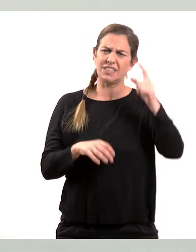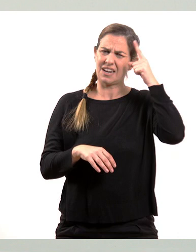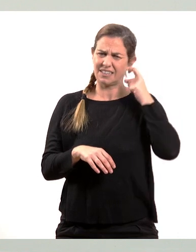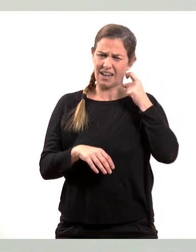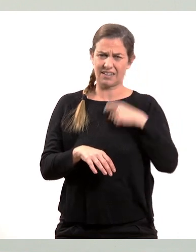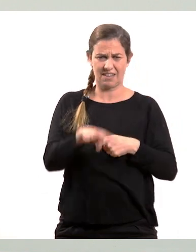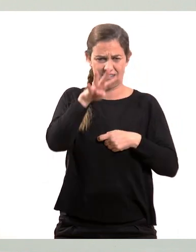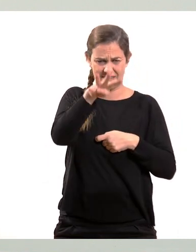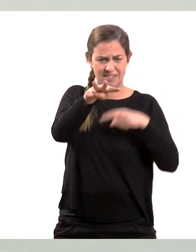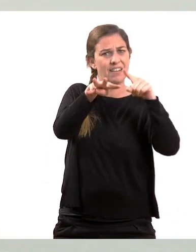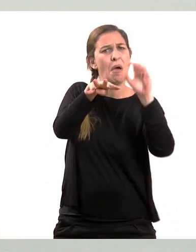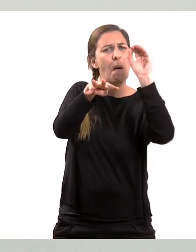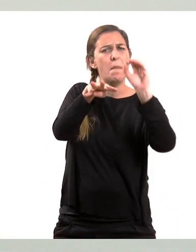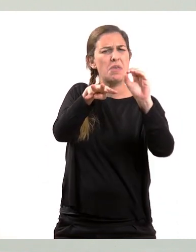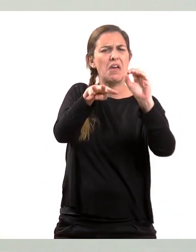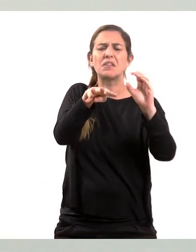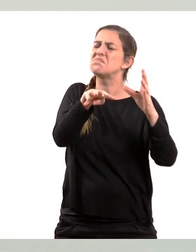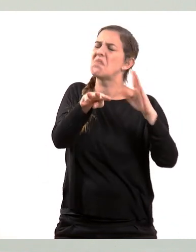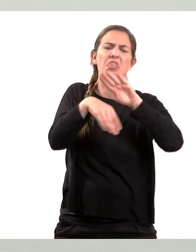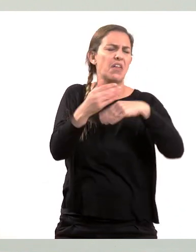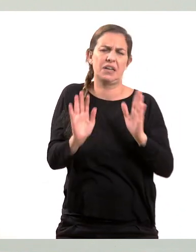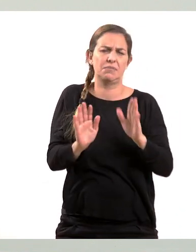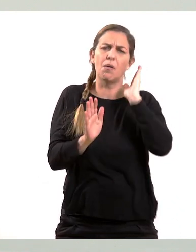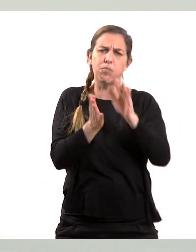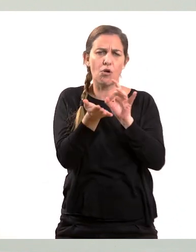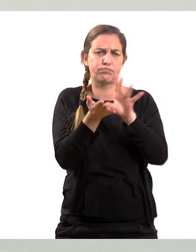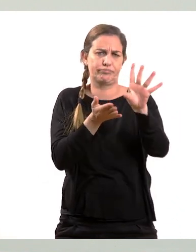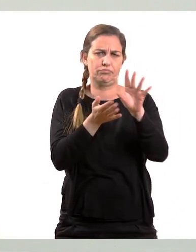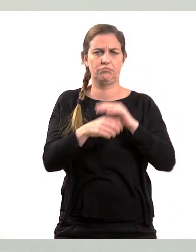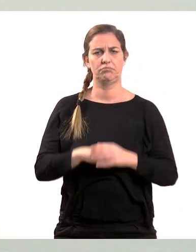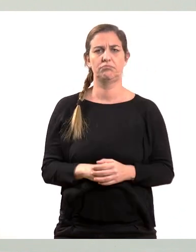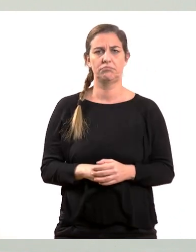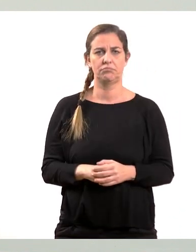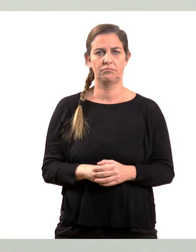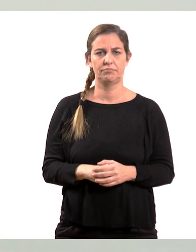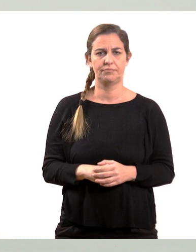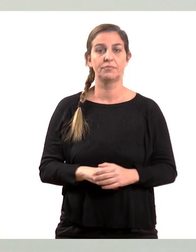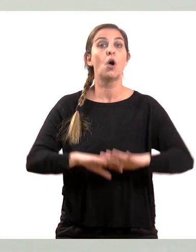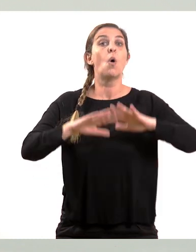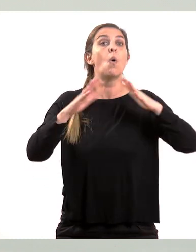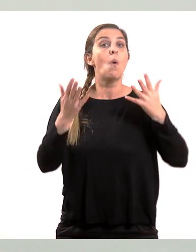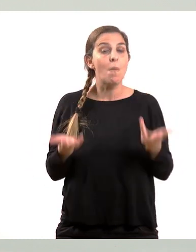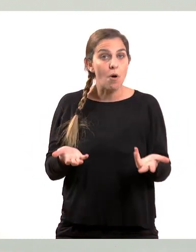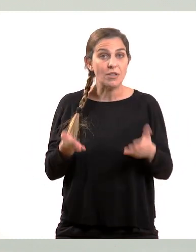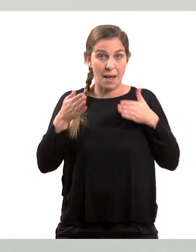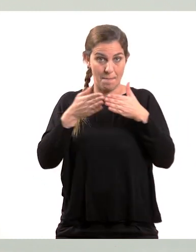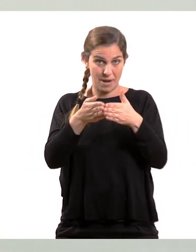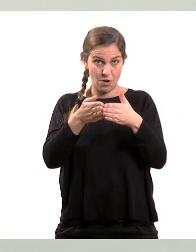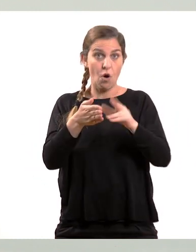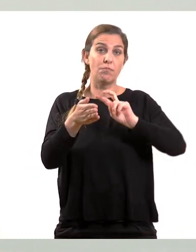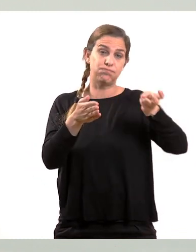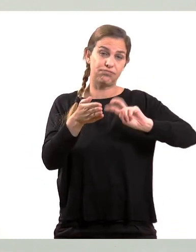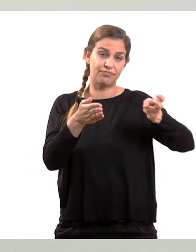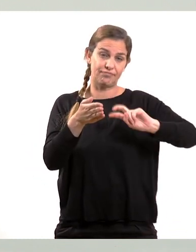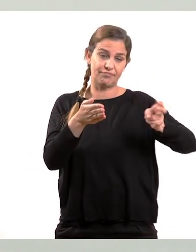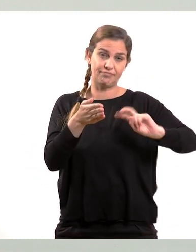έχει αξία, άρα μπορεί να μην το γράψουμε και καθόλου. Πόσοι επιβάτες λοιπόν μείνανε στο πλοίο